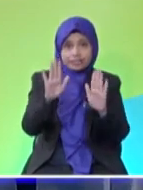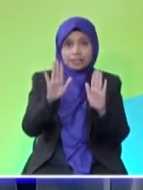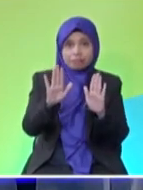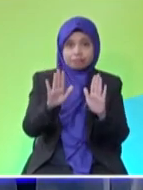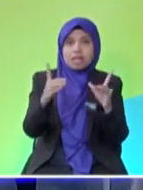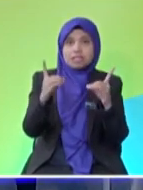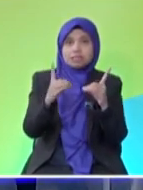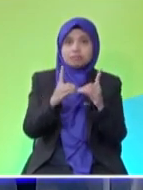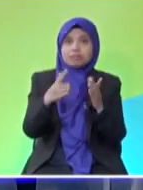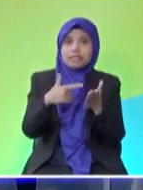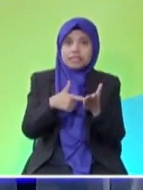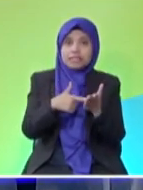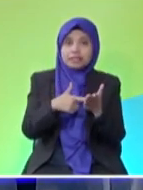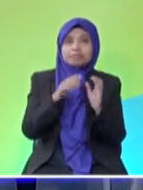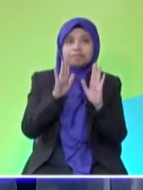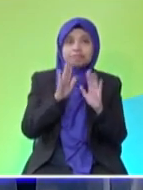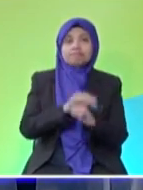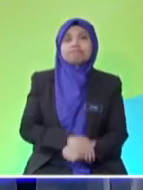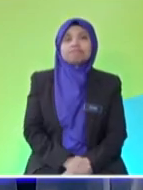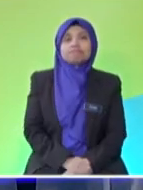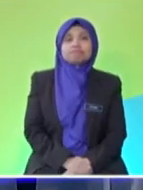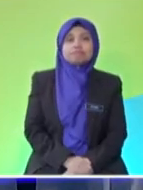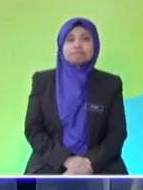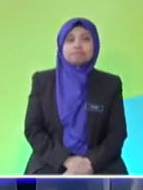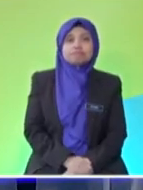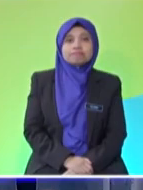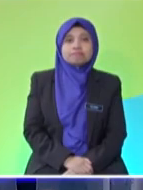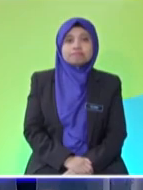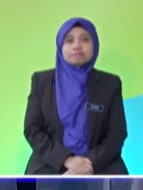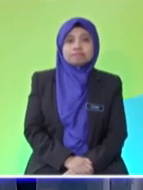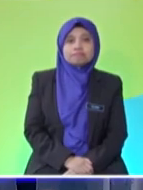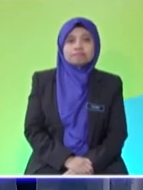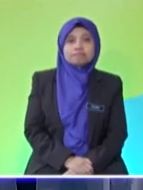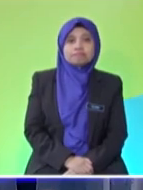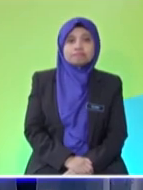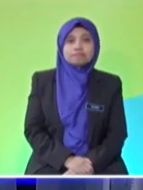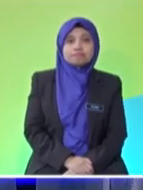jadi kawan-kawan di rumah jangan kemauan ya kita kembali setiap pas ini hanya satu